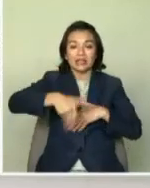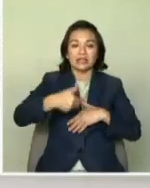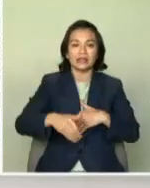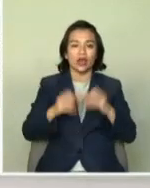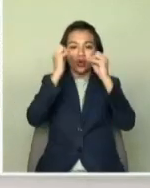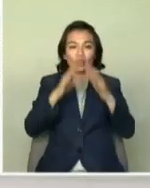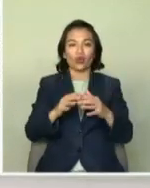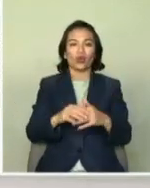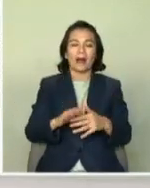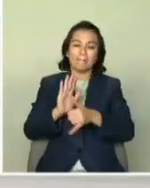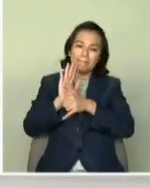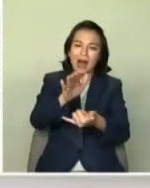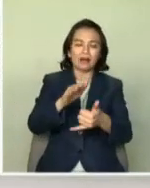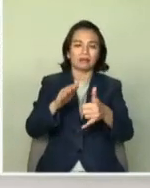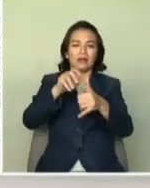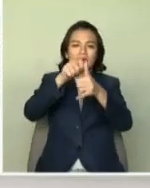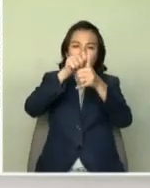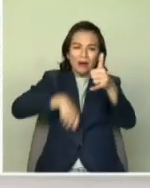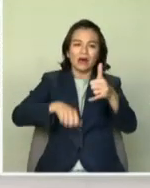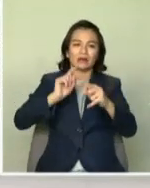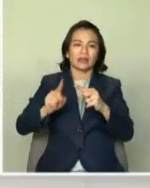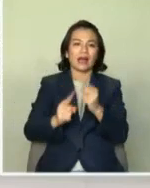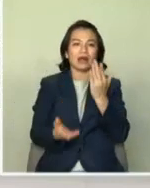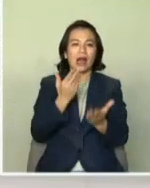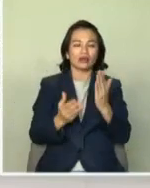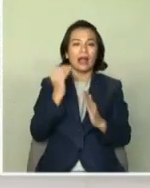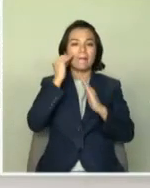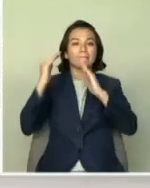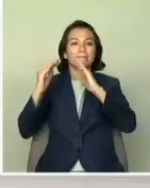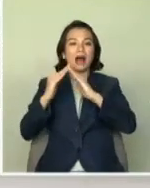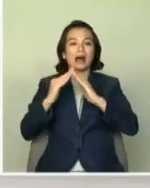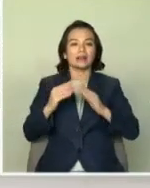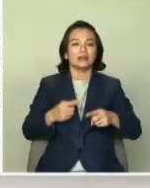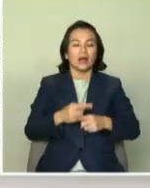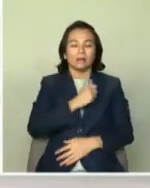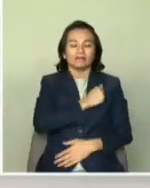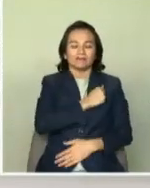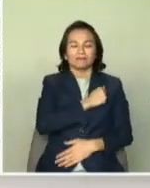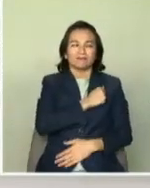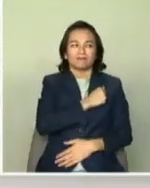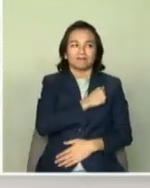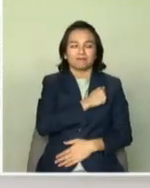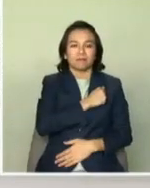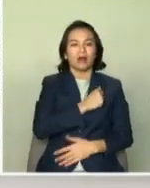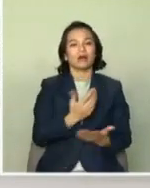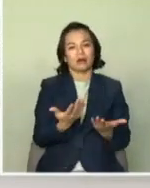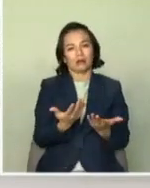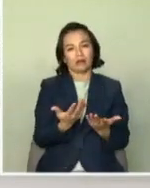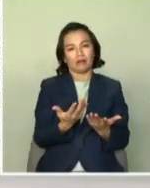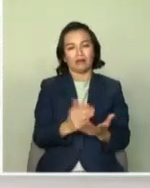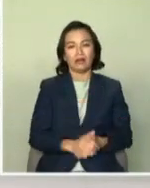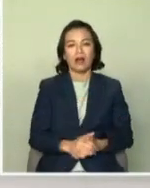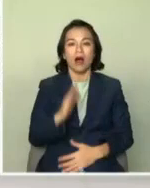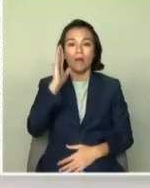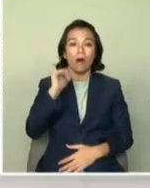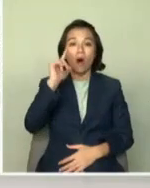ำโทษโดนคุณครูใช้ความรุนแรงเพราะฉะนั้นเวลาอยู่ที่บ้านคิดดูแล้วกันปวดแต่ แต่ไม่กล้าไปเข้า ค่ะคุณพ่อคุณแม่บางท่านเล่า